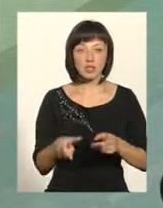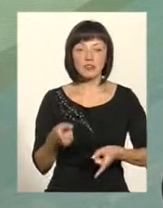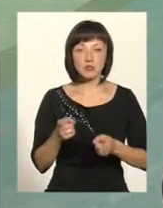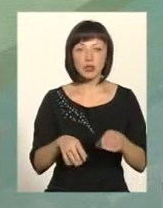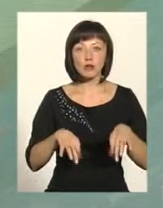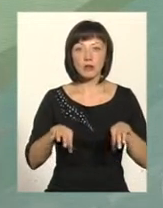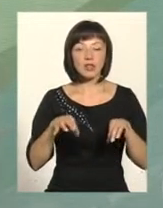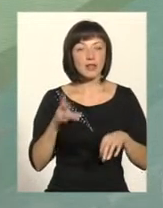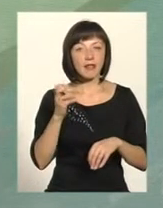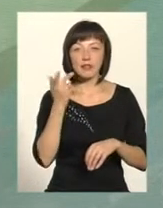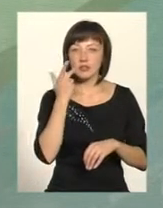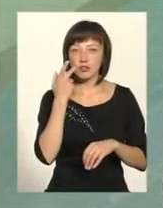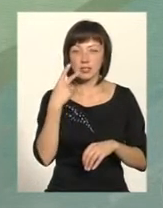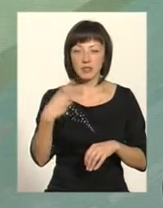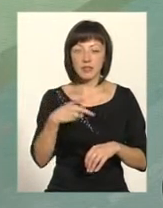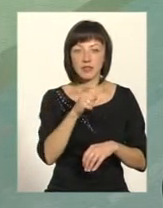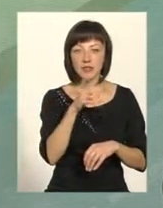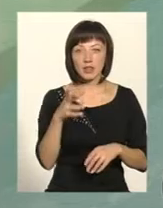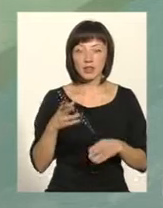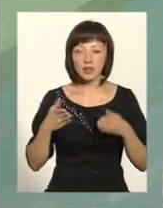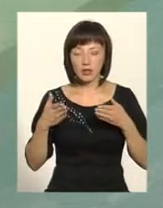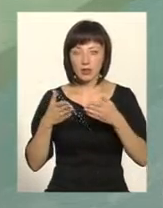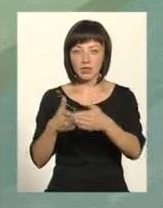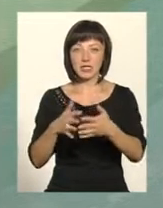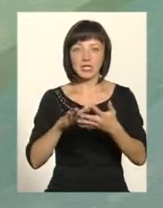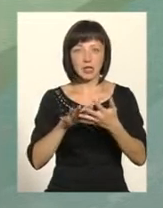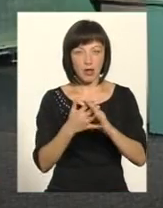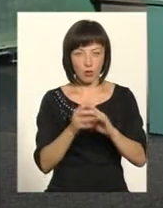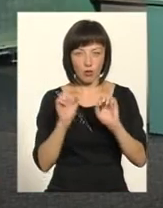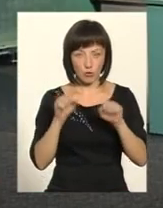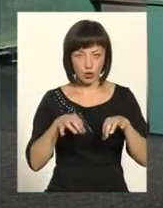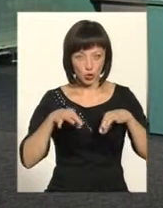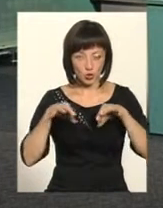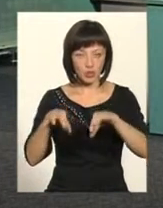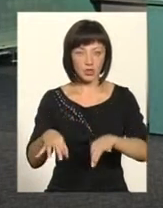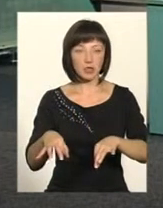завжди за 20 хвилин може доїхати в саме крайнє село. Тим більше, тому що